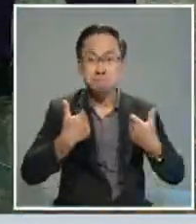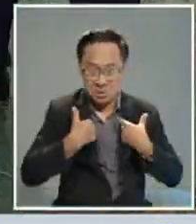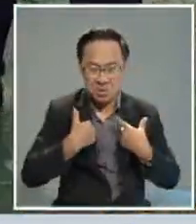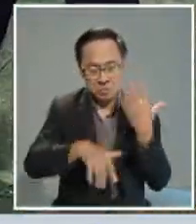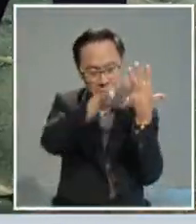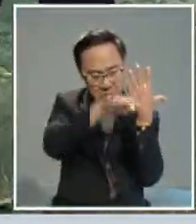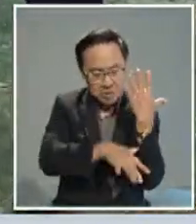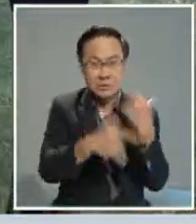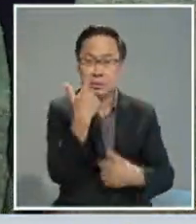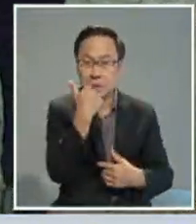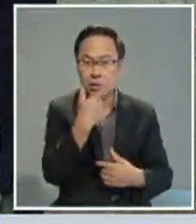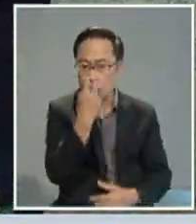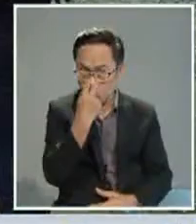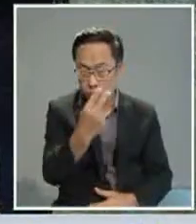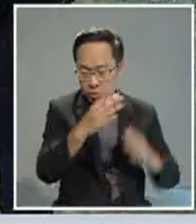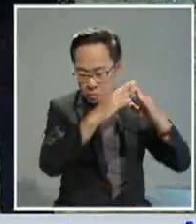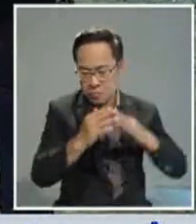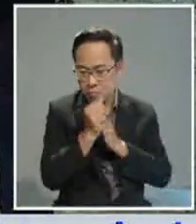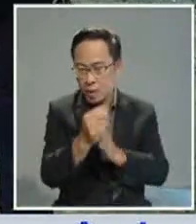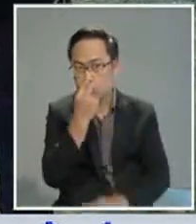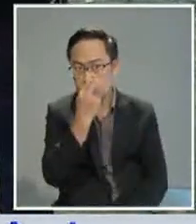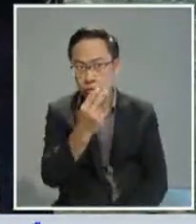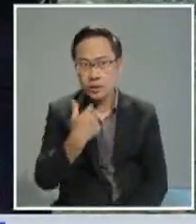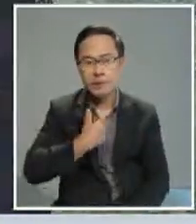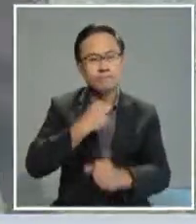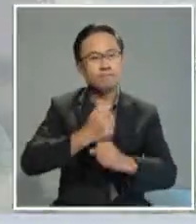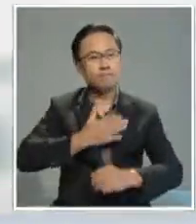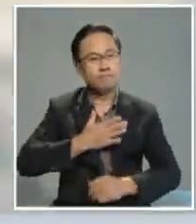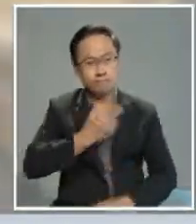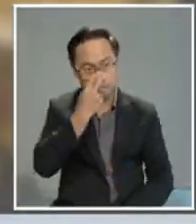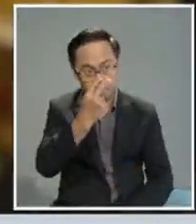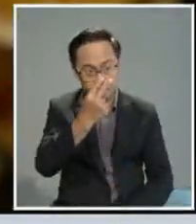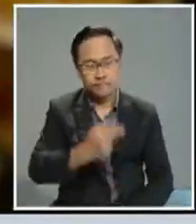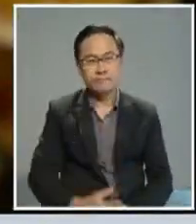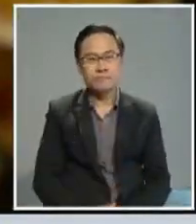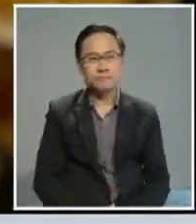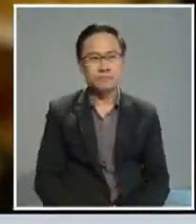ราไป มีโรงเรียนด้วยเหรอ ใช่ โรงเรียนเล็กๆใช่ไหม เล็กๆน้อยๆเท่านั้นเอง ไปดู